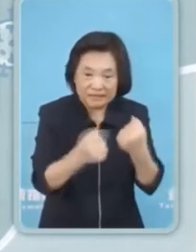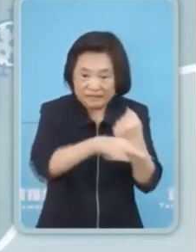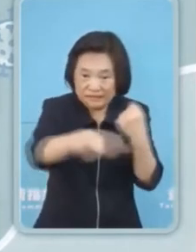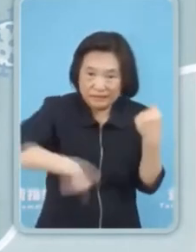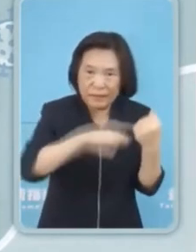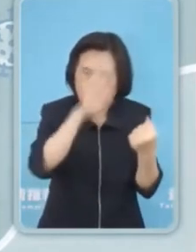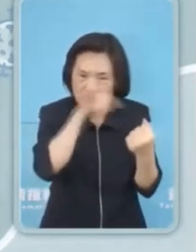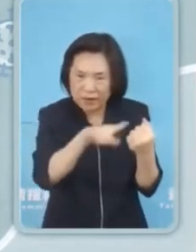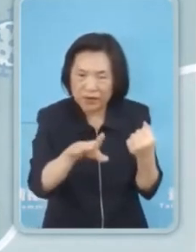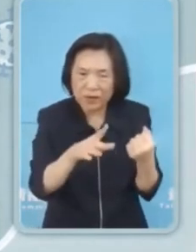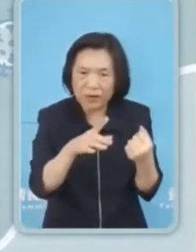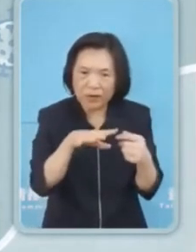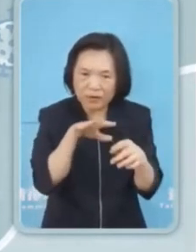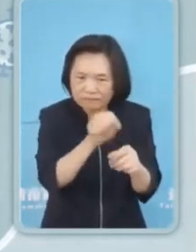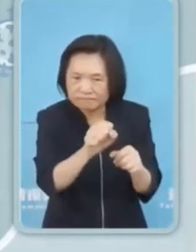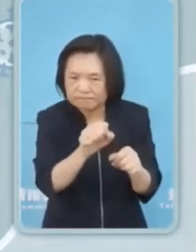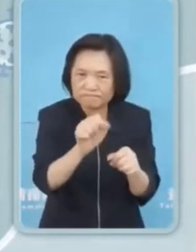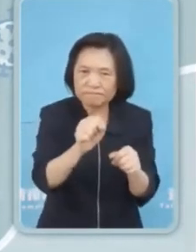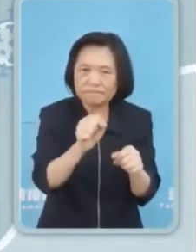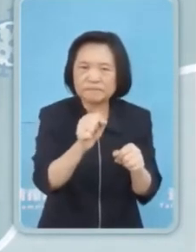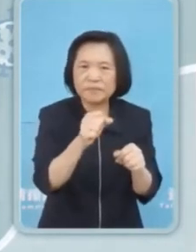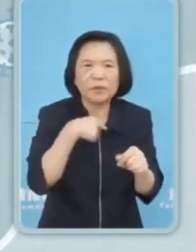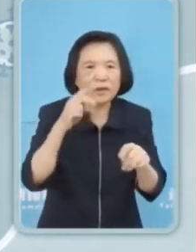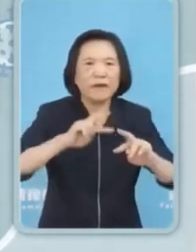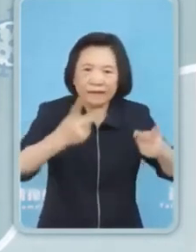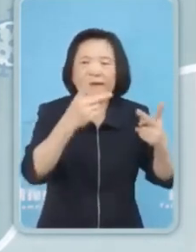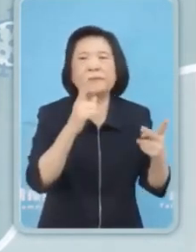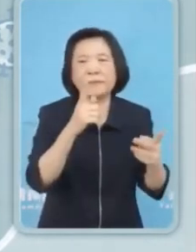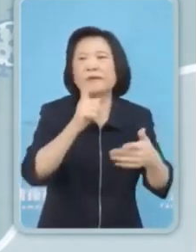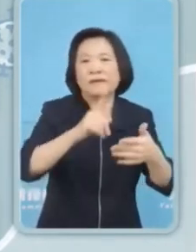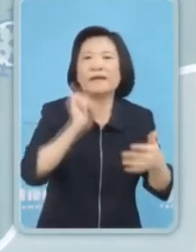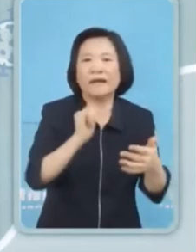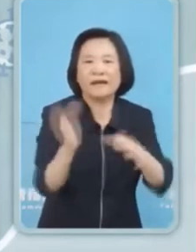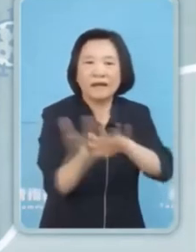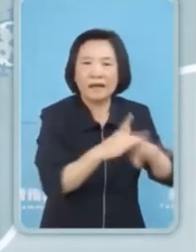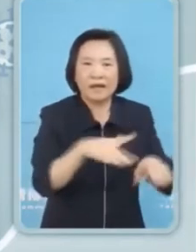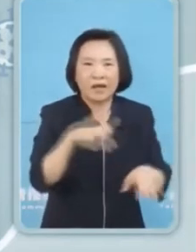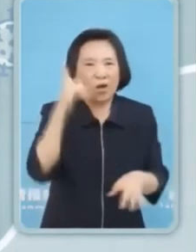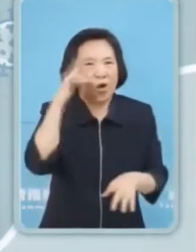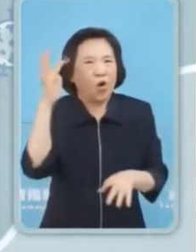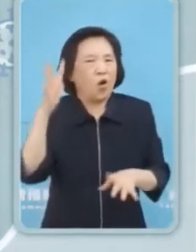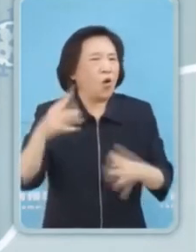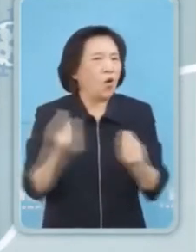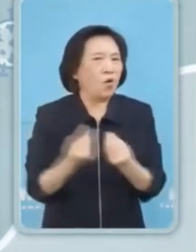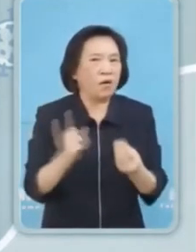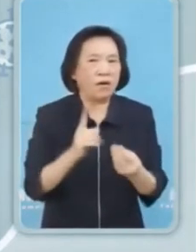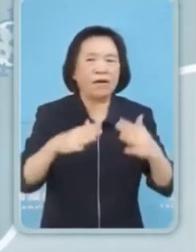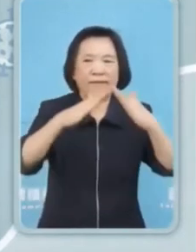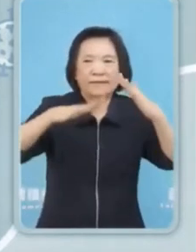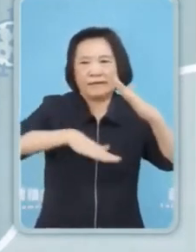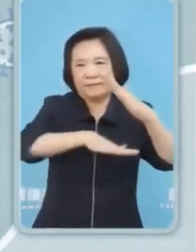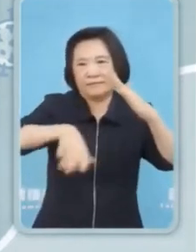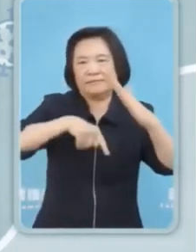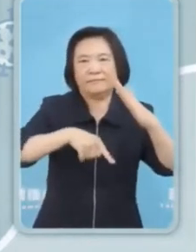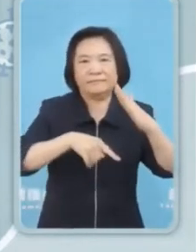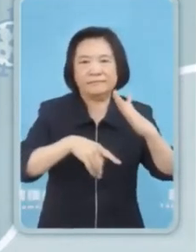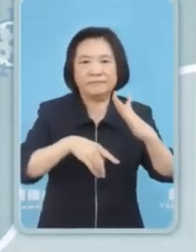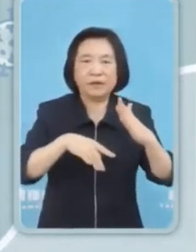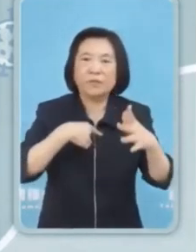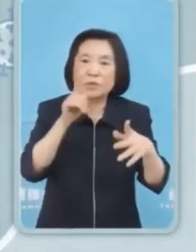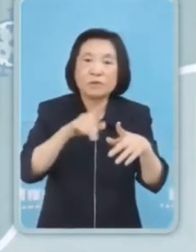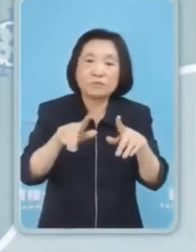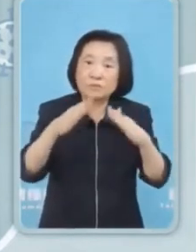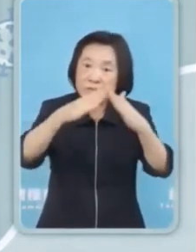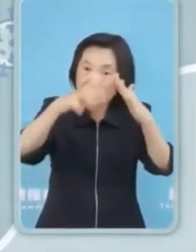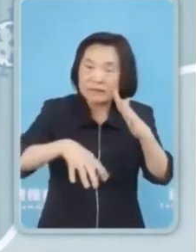看出大家你有缺陷要改进，这个比较容易解决。现在最头痛的是家户感染，我们的家户感染哦是广义的